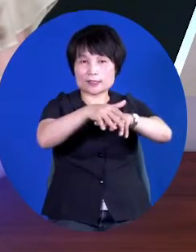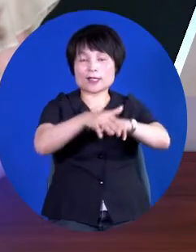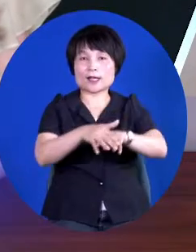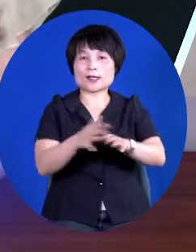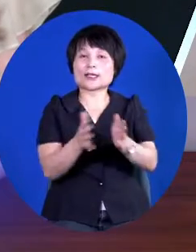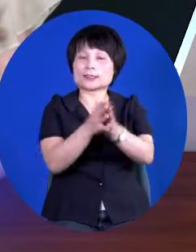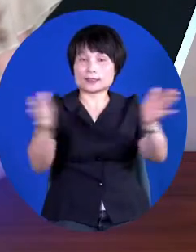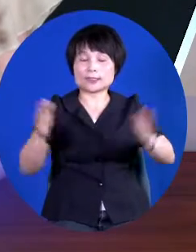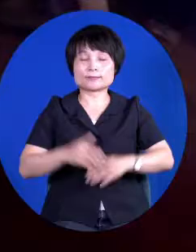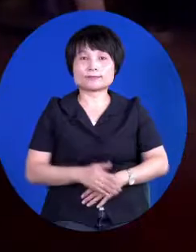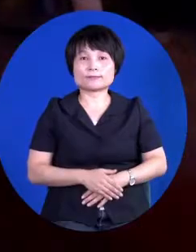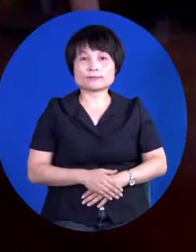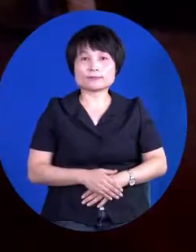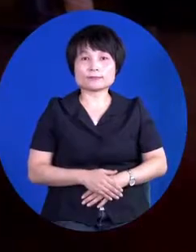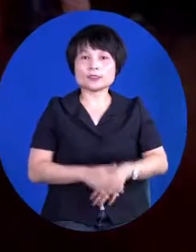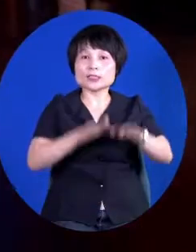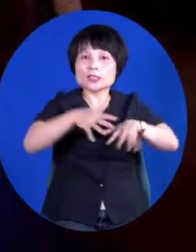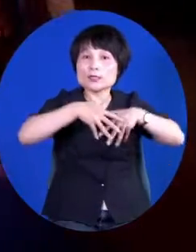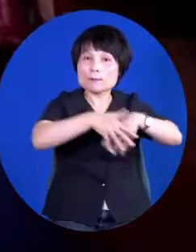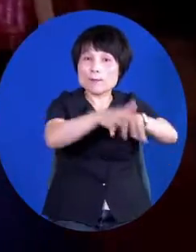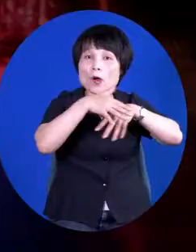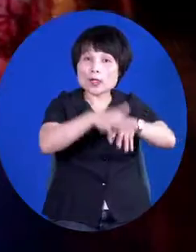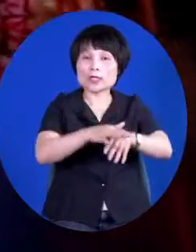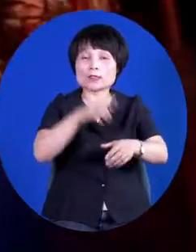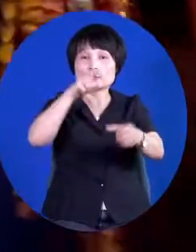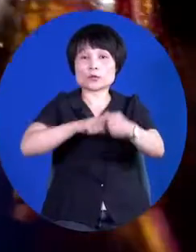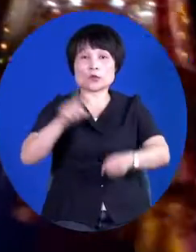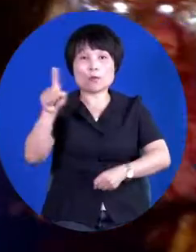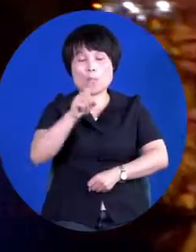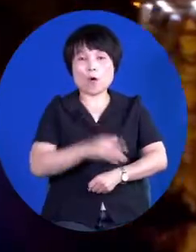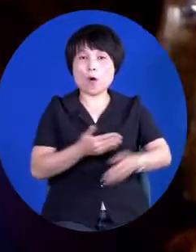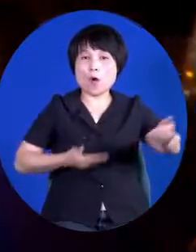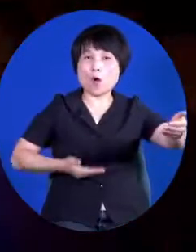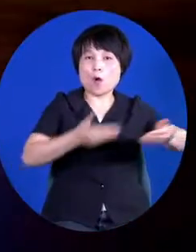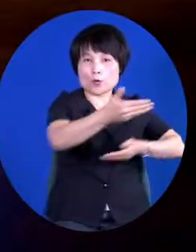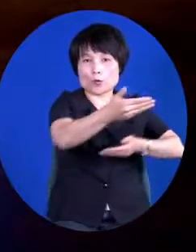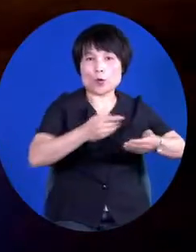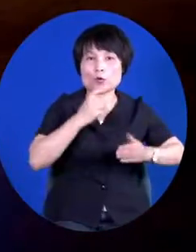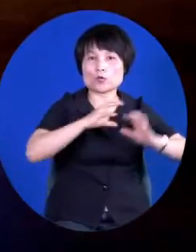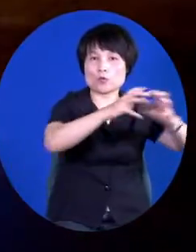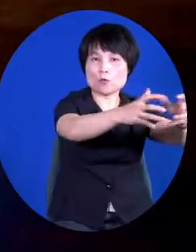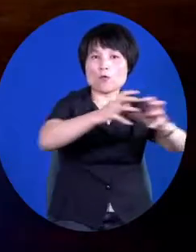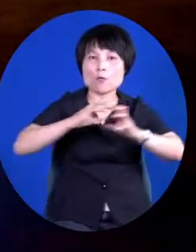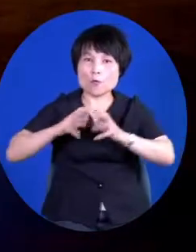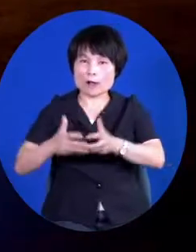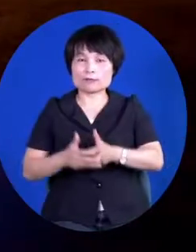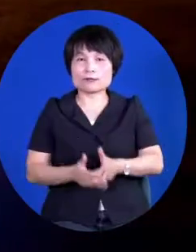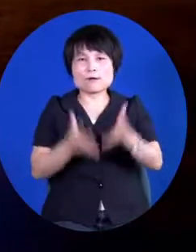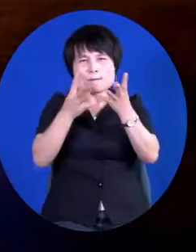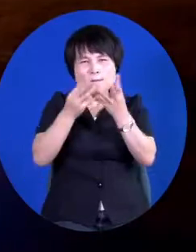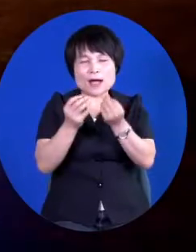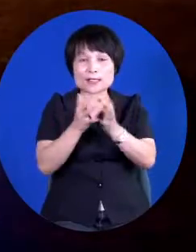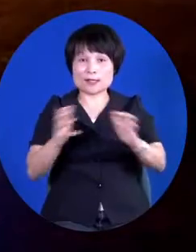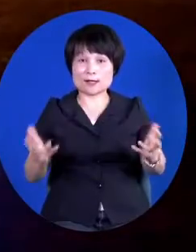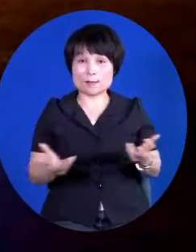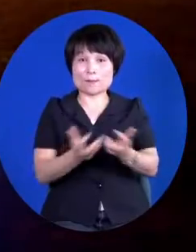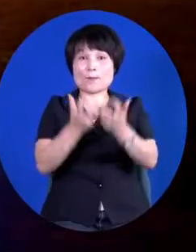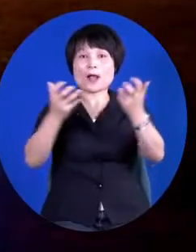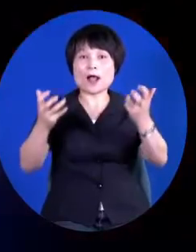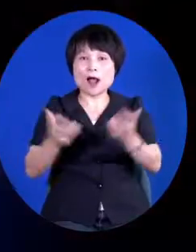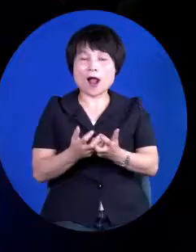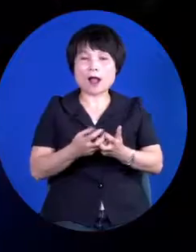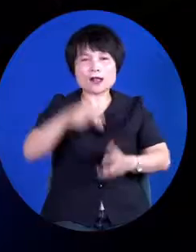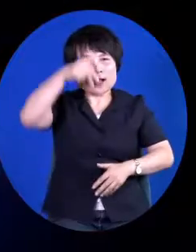화려하게 펼쳐졌습니다. 이번 퍼레이드 교류왕국은 수많은 관람객들이 운집한 가운데 신명의 거리